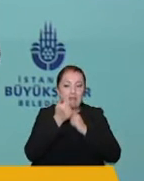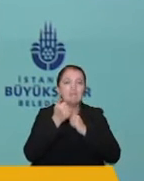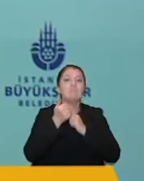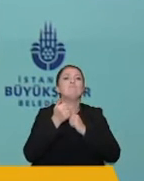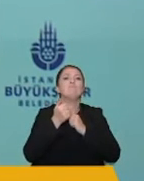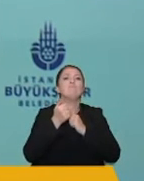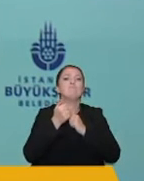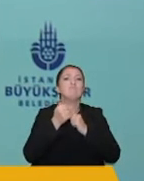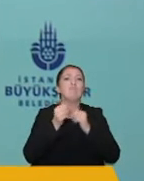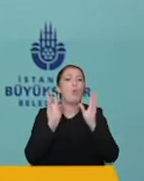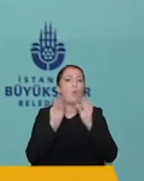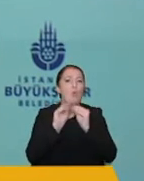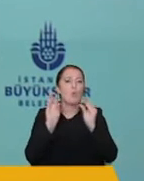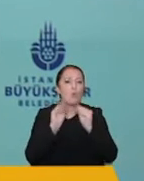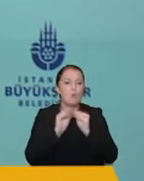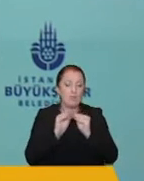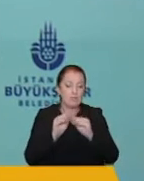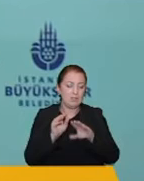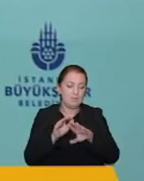alta topladık.